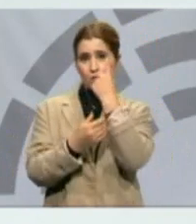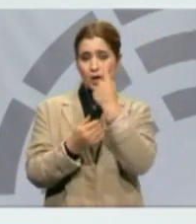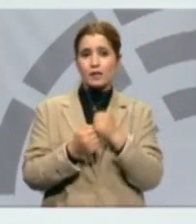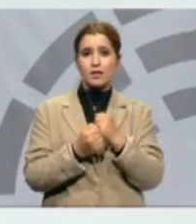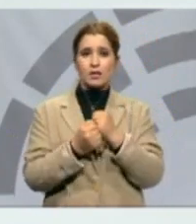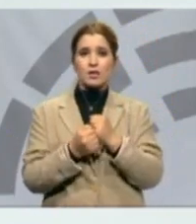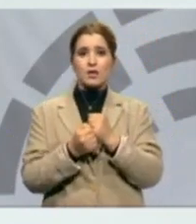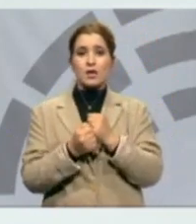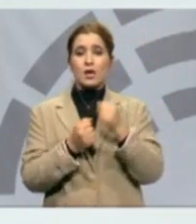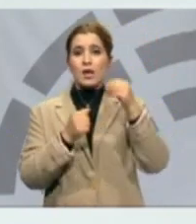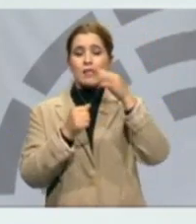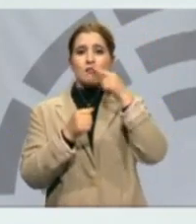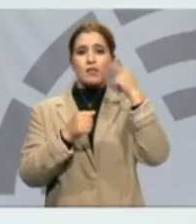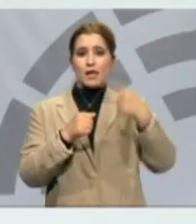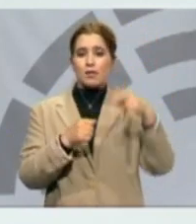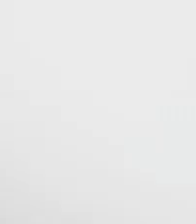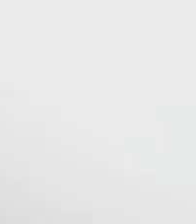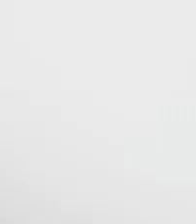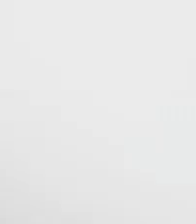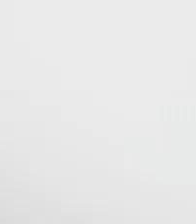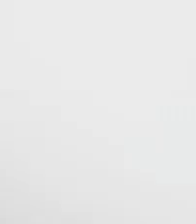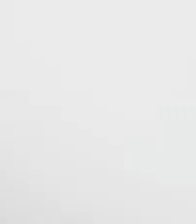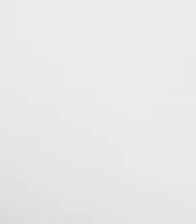عليه في النيره قرنبيلا حلمتنا